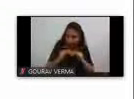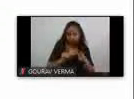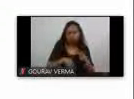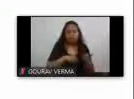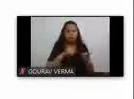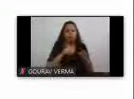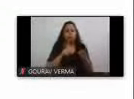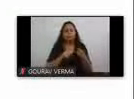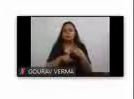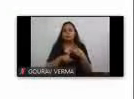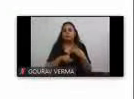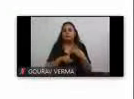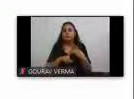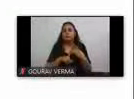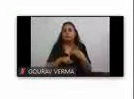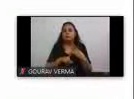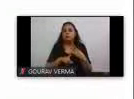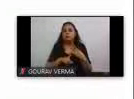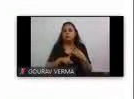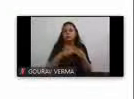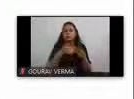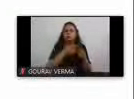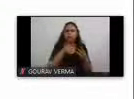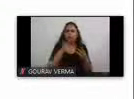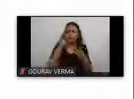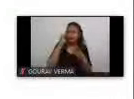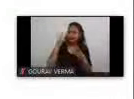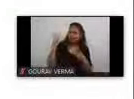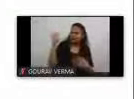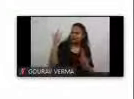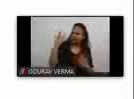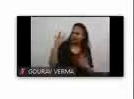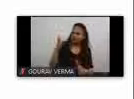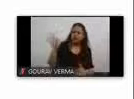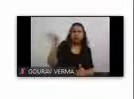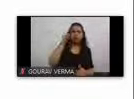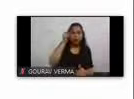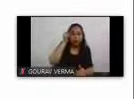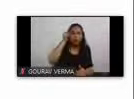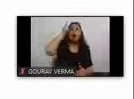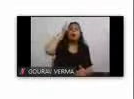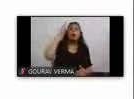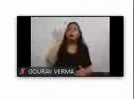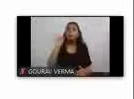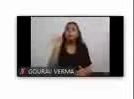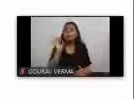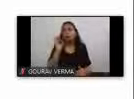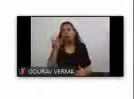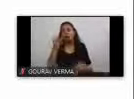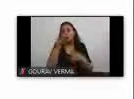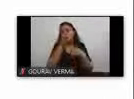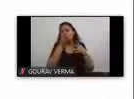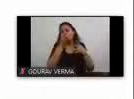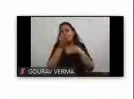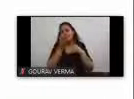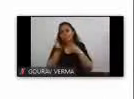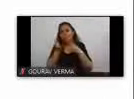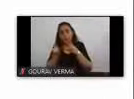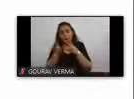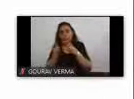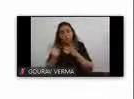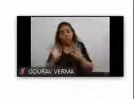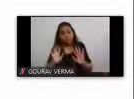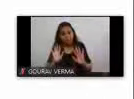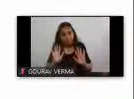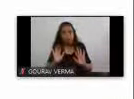प्रॉम्प्ट्स, बिकॉज द चाइल्ड कैन नॉट कॉम्प्रिहेंड लैंग्वेज और ही और शी कैन नॉट सी. ये सब कम्युनिकेशन एंड टेस्ट लिमिटेशन में